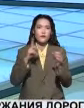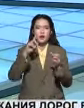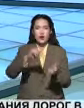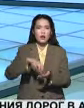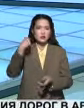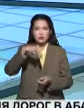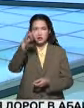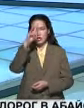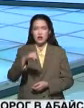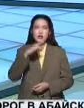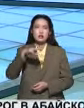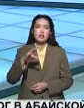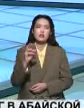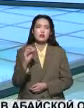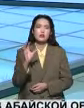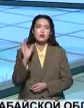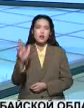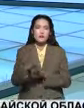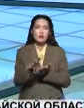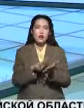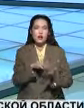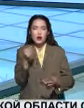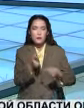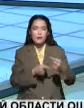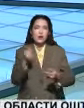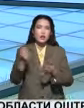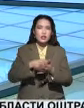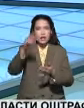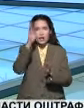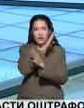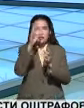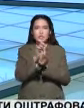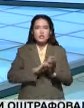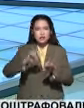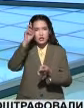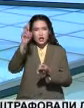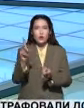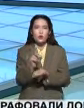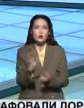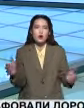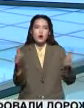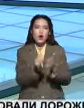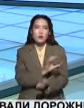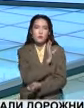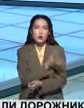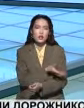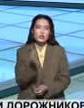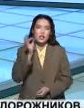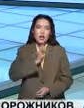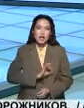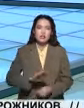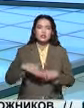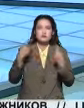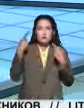выступил президент Казахстана. Касым-Жомарт Токаев заявил, что, борясь с климатическими изменениями, государства должны объединить усилия и использовать для этого